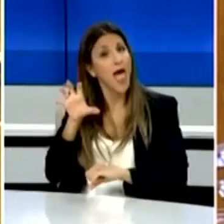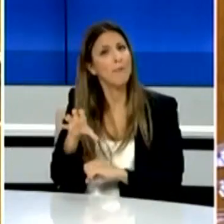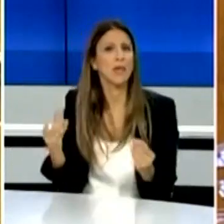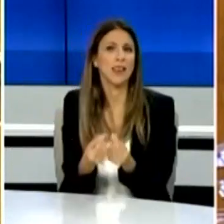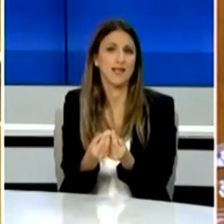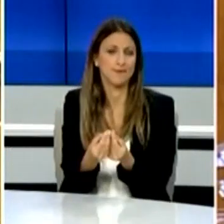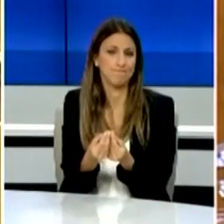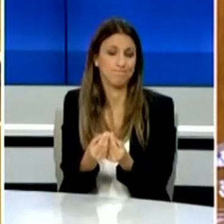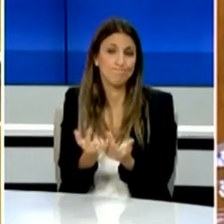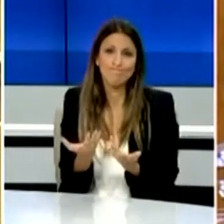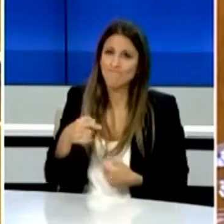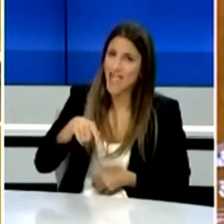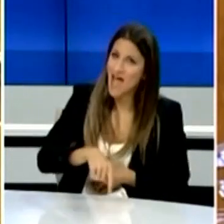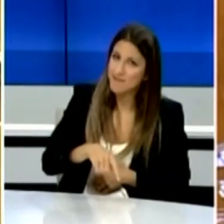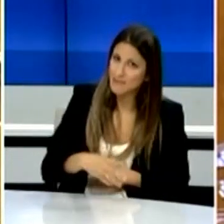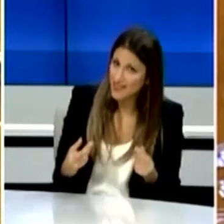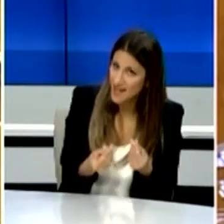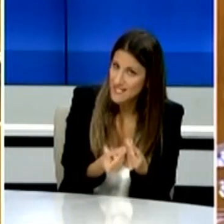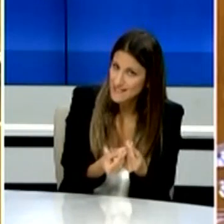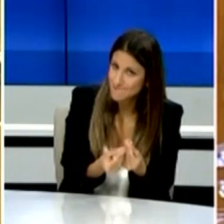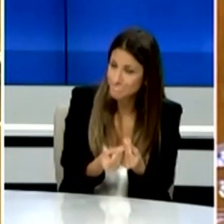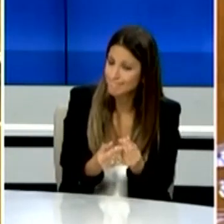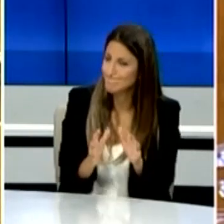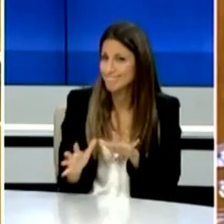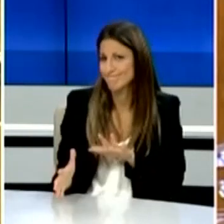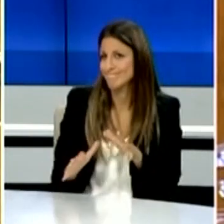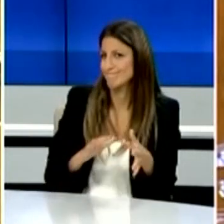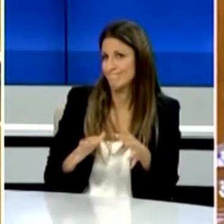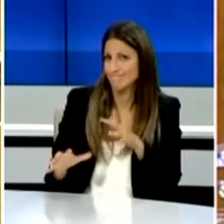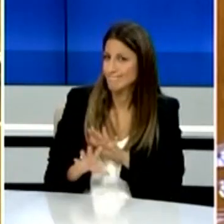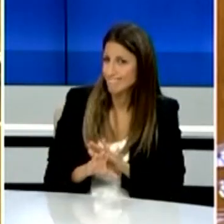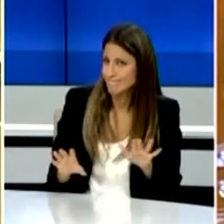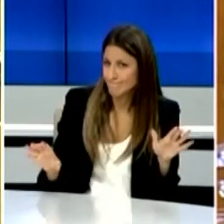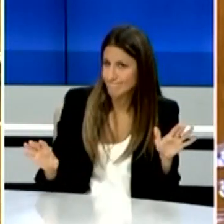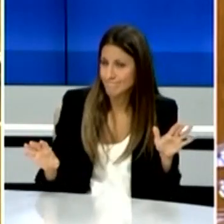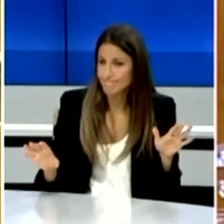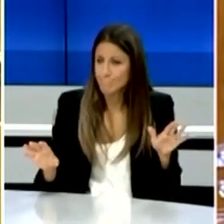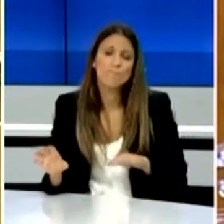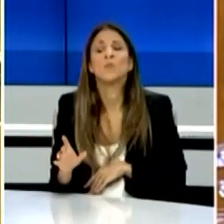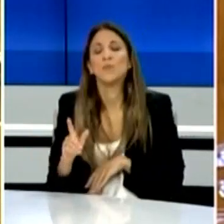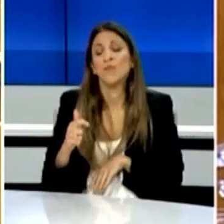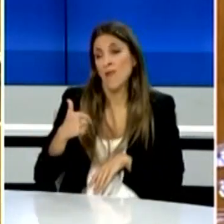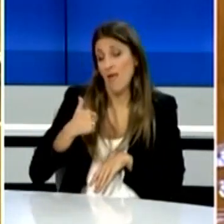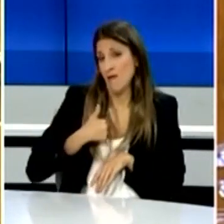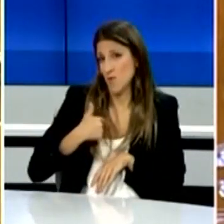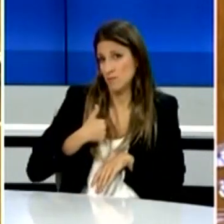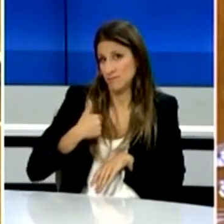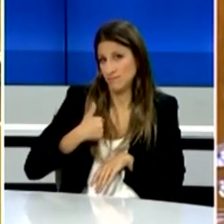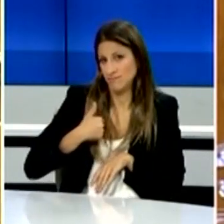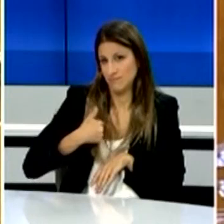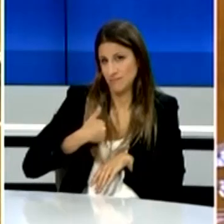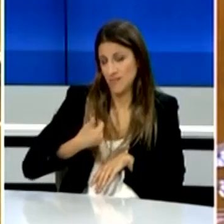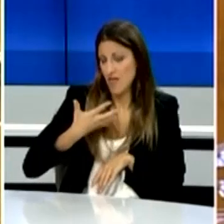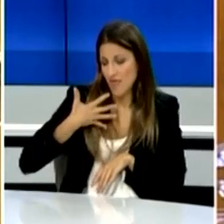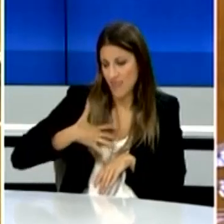όμως έχει αφήσει πίσω τις εκείνες τις εποχές. Και δεν σκοπεύω να